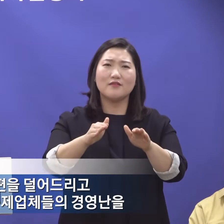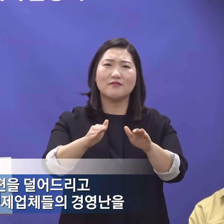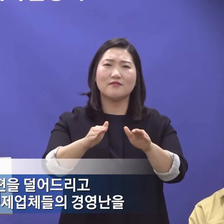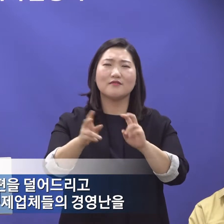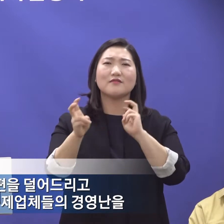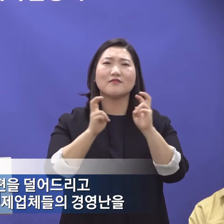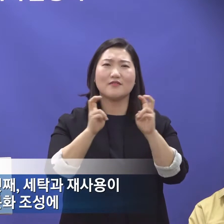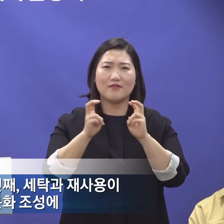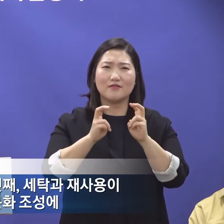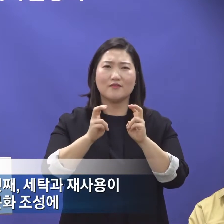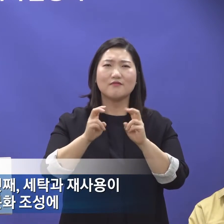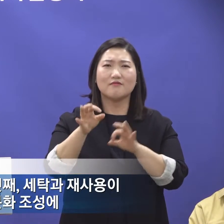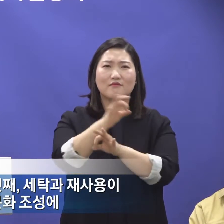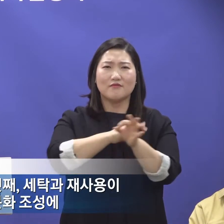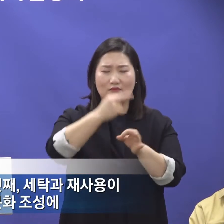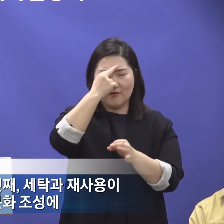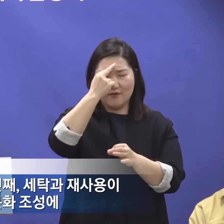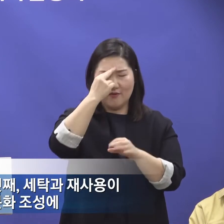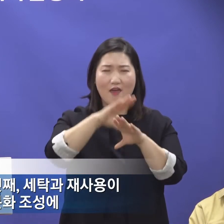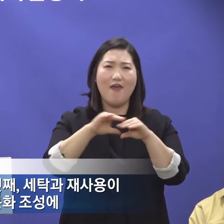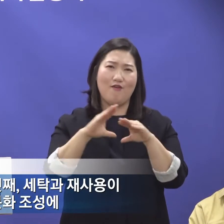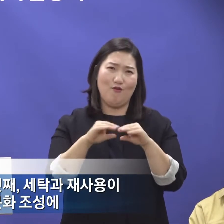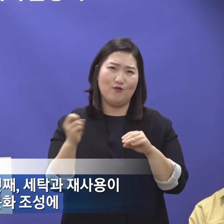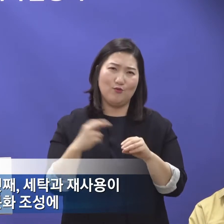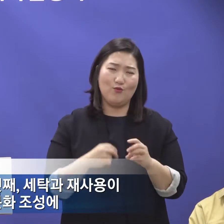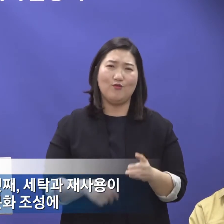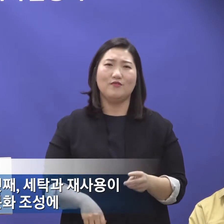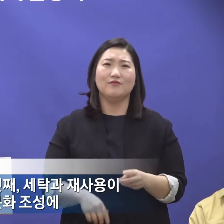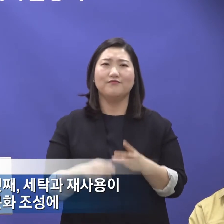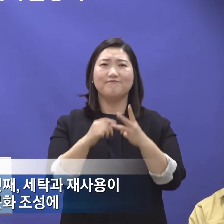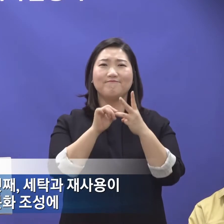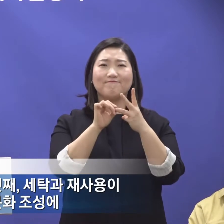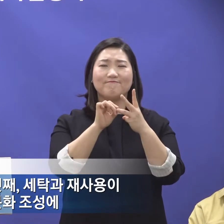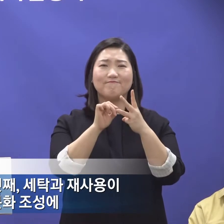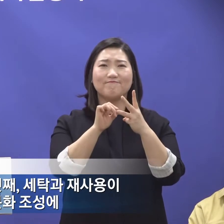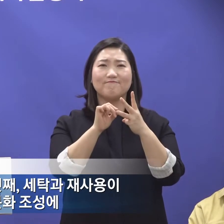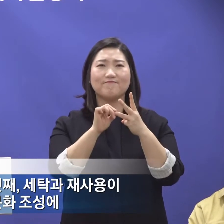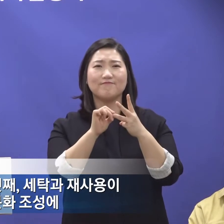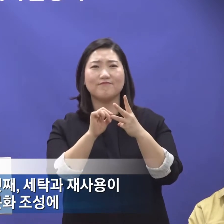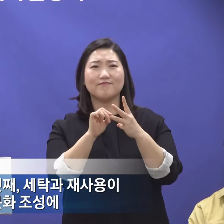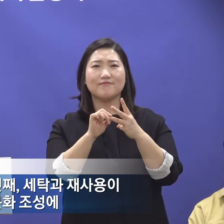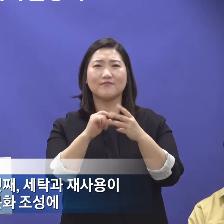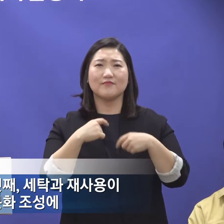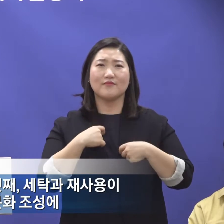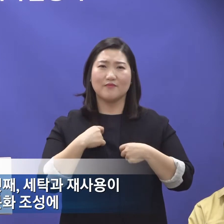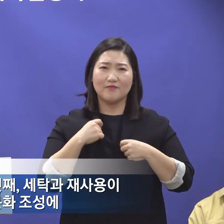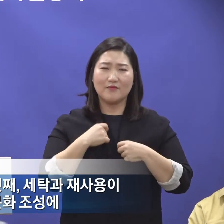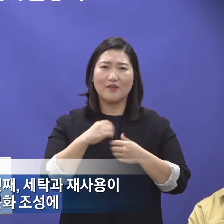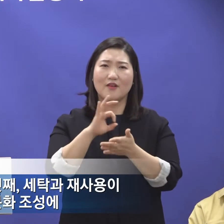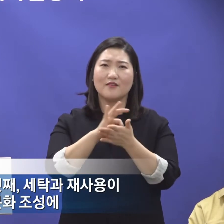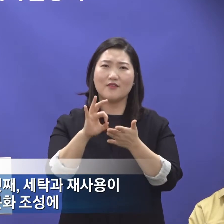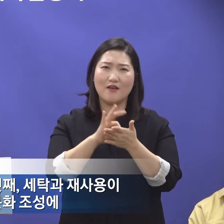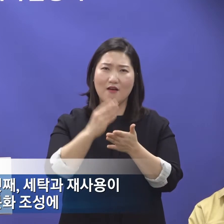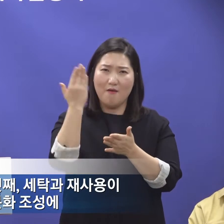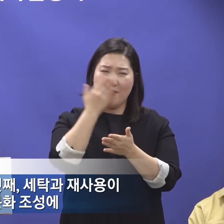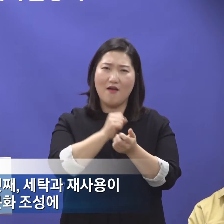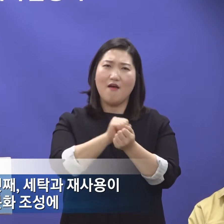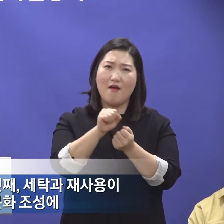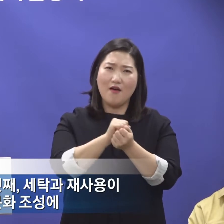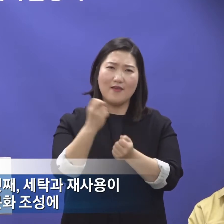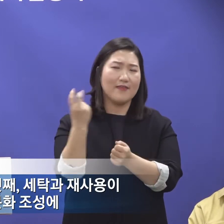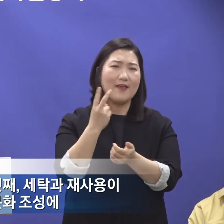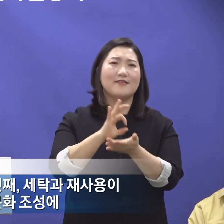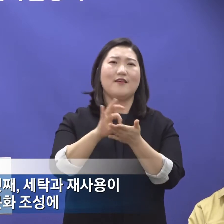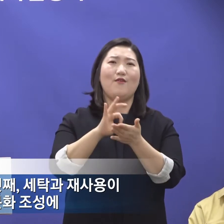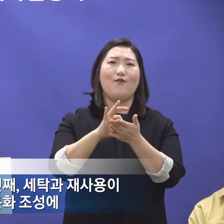업체들의 경영난을 해소하는 데 도움을 드리고 그리고 셋째, 세탁과 재사용이 가능한 면